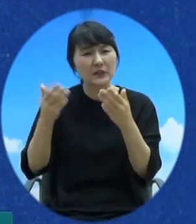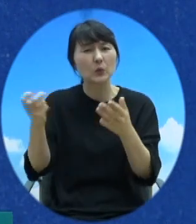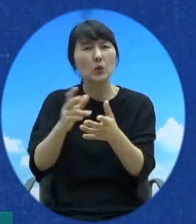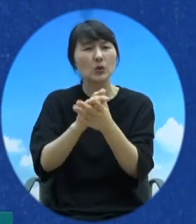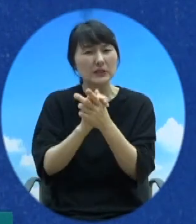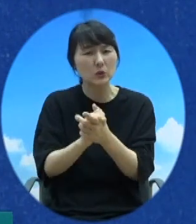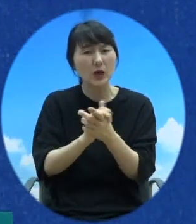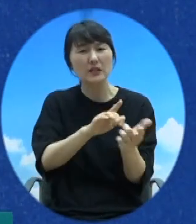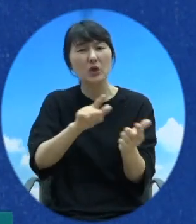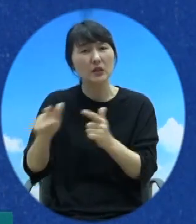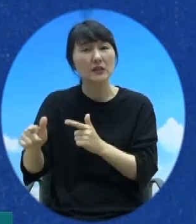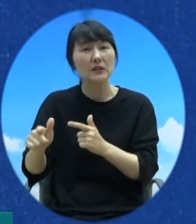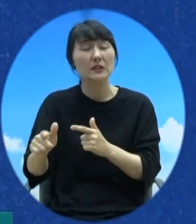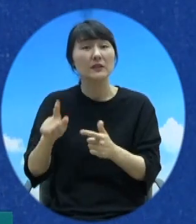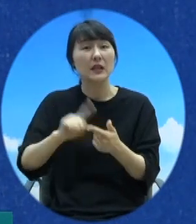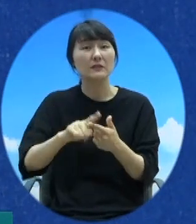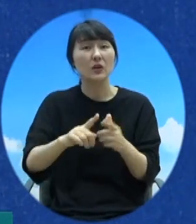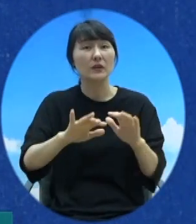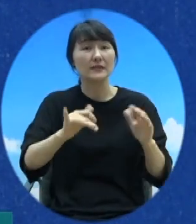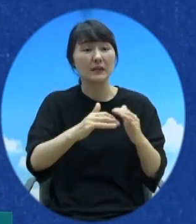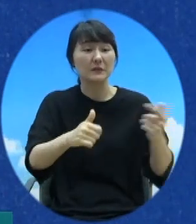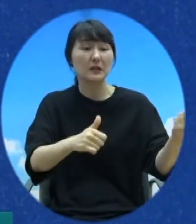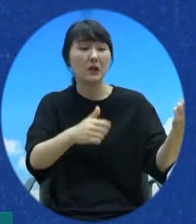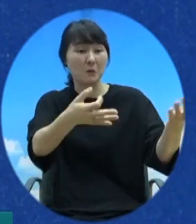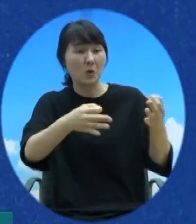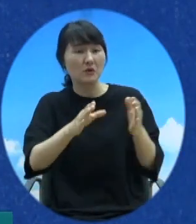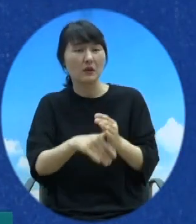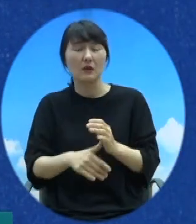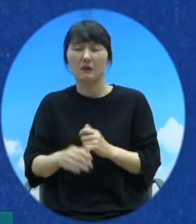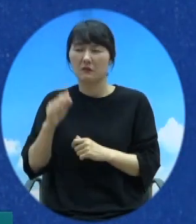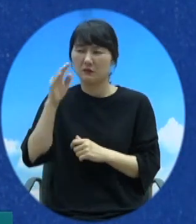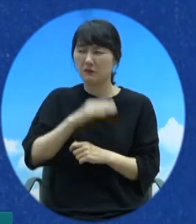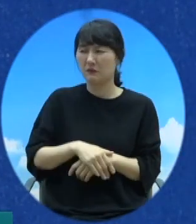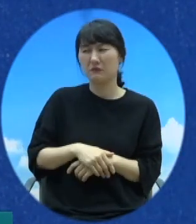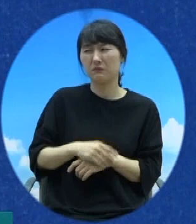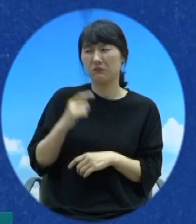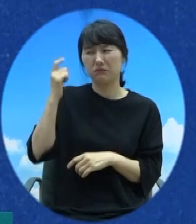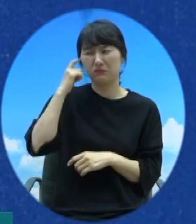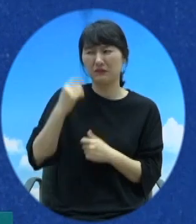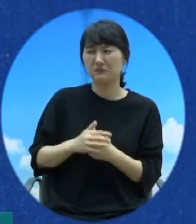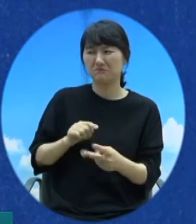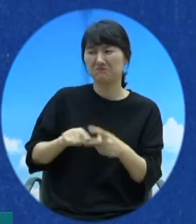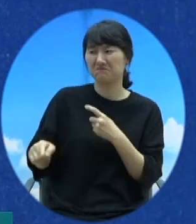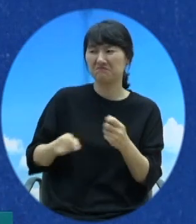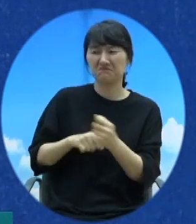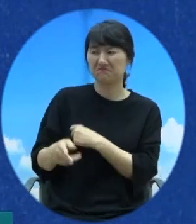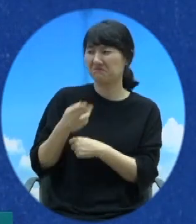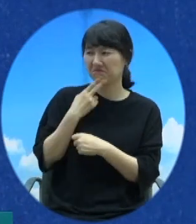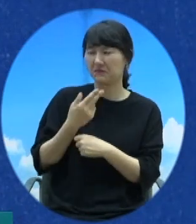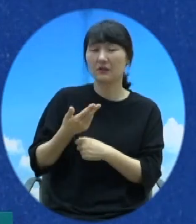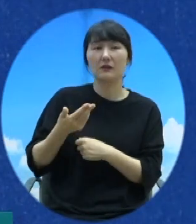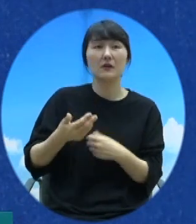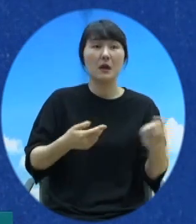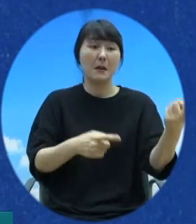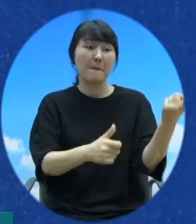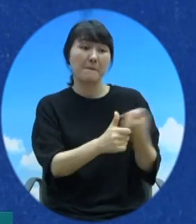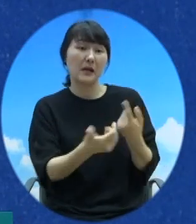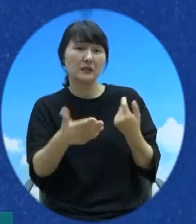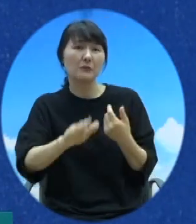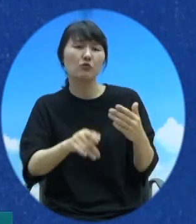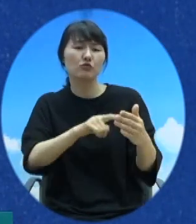기도드린 일이 세상 사람들이 볼 때는 초라하고 보잘것없어 보이지만 우리 안에는 믿음이 역사하는